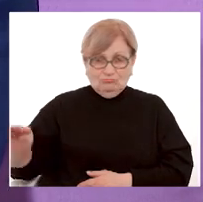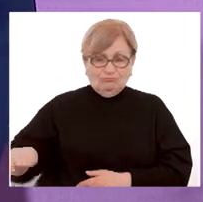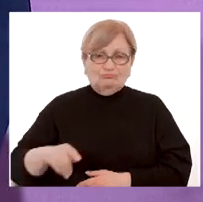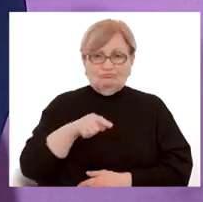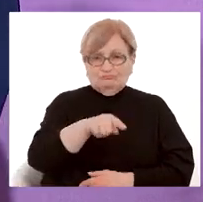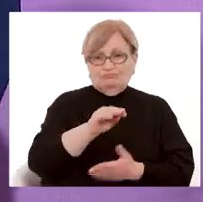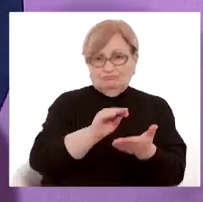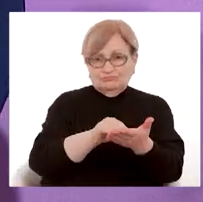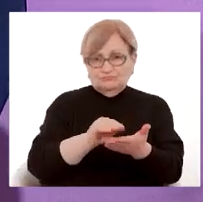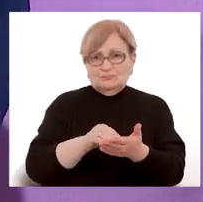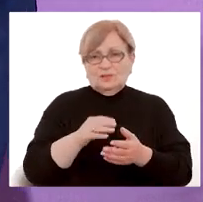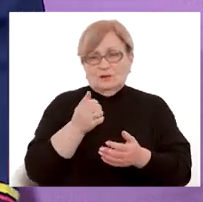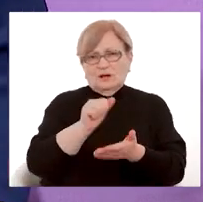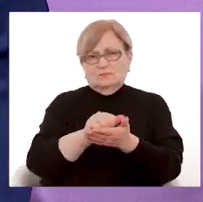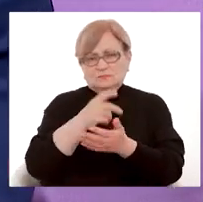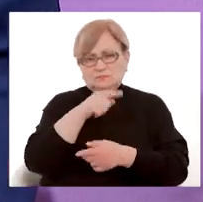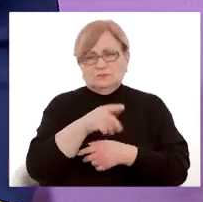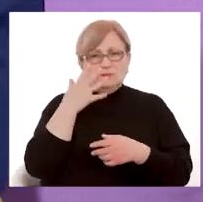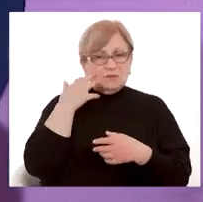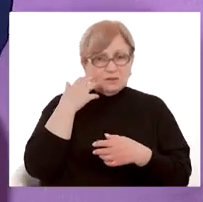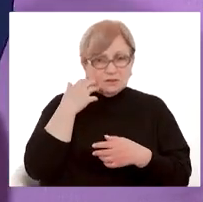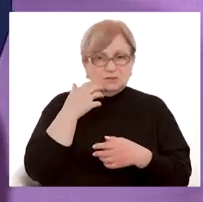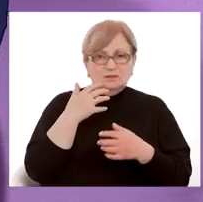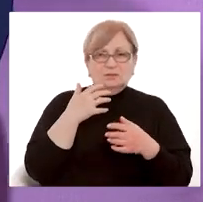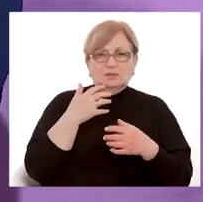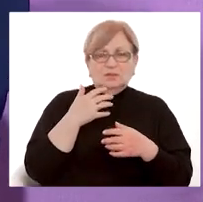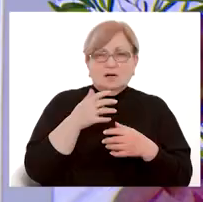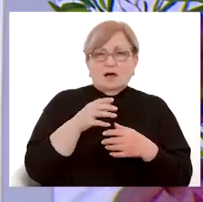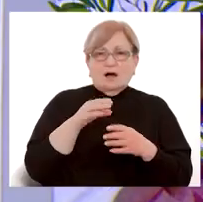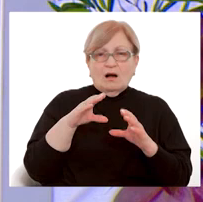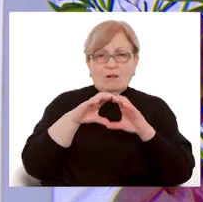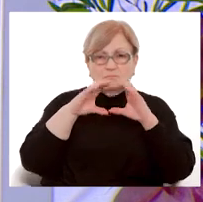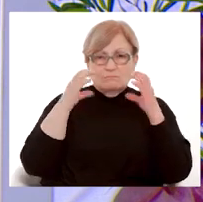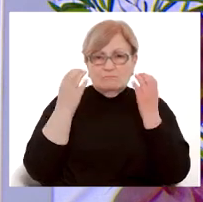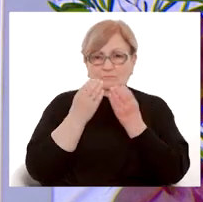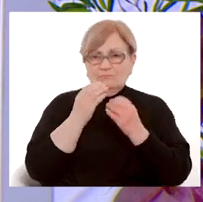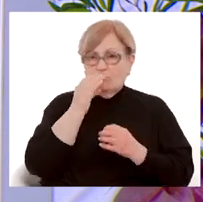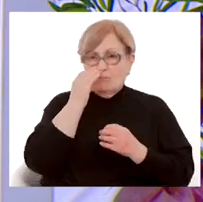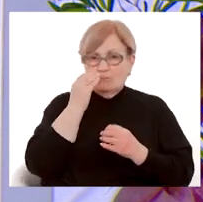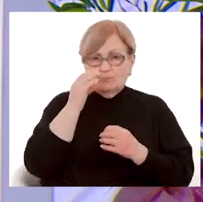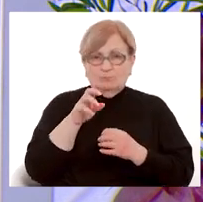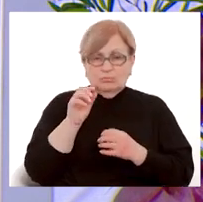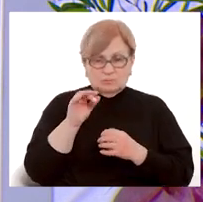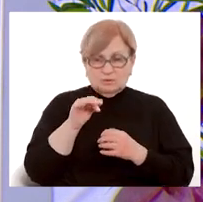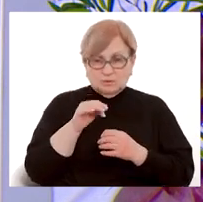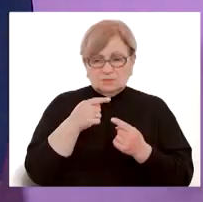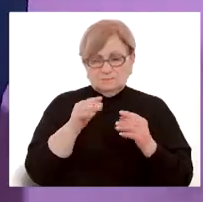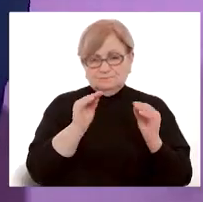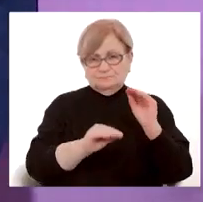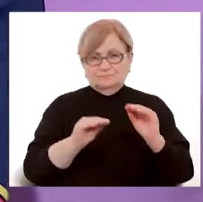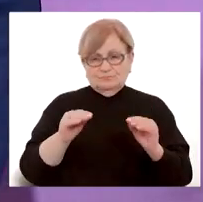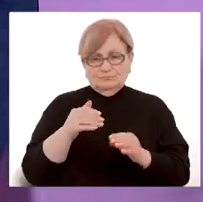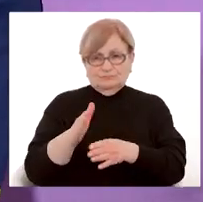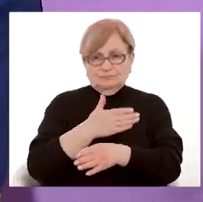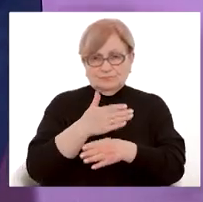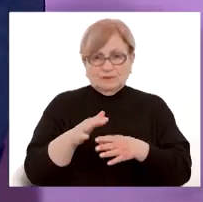სურათები, რომელსაც არის დაბეჭდილი, თქვა, ხილი, ბურგერი, მაგალითად რომელიც ან უყართ, ხო, ბავშვებს, ან ნებისმიერი პროდუქტი.